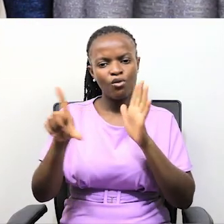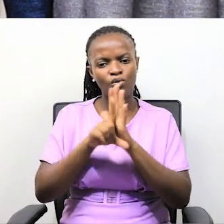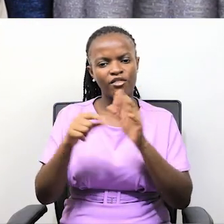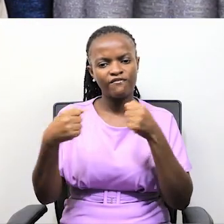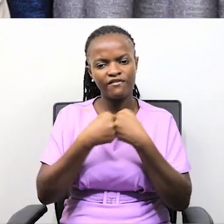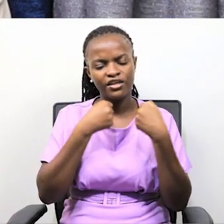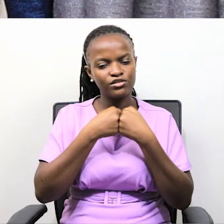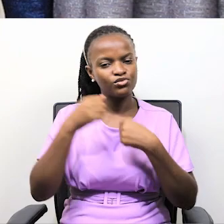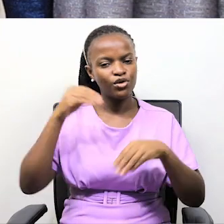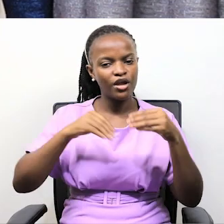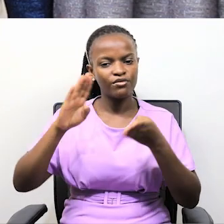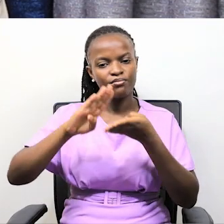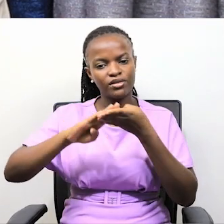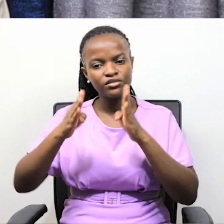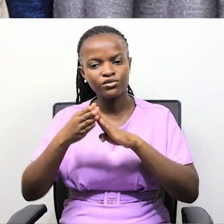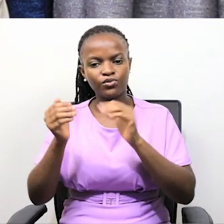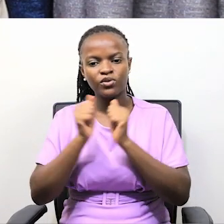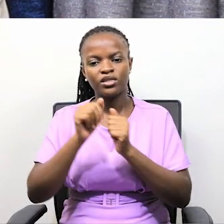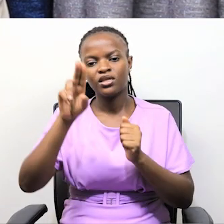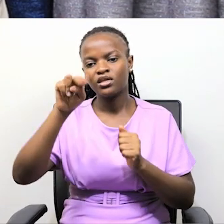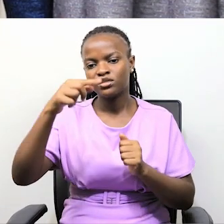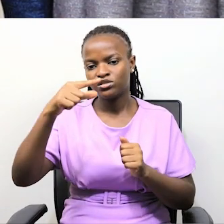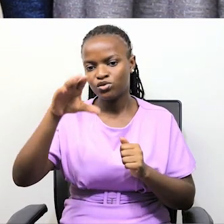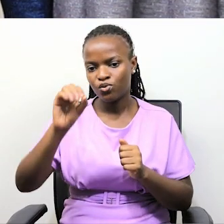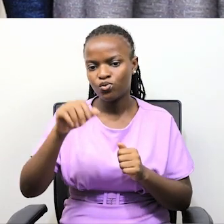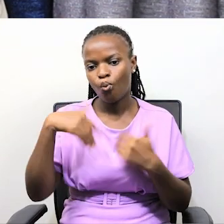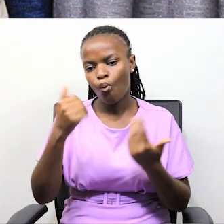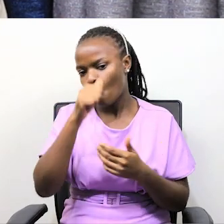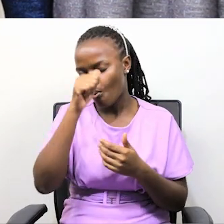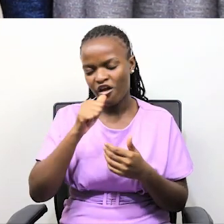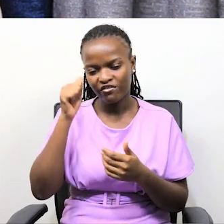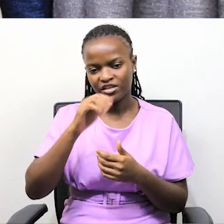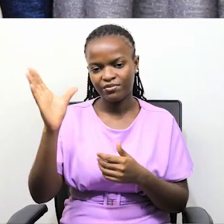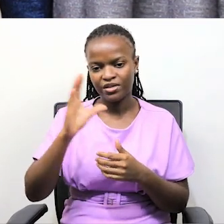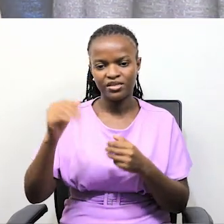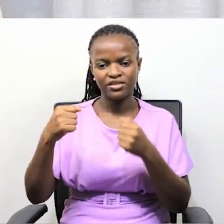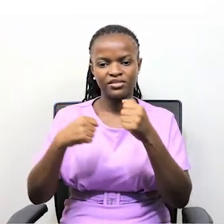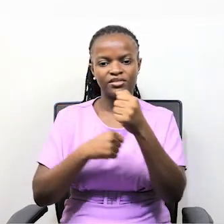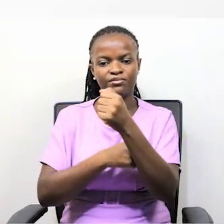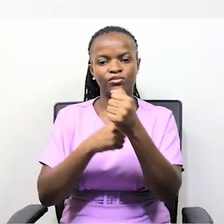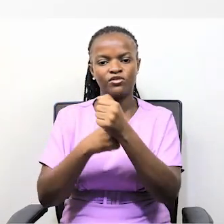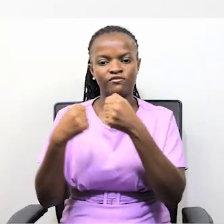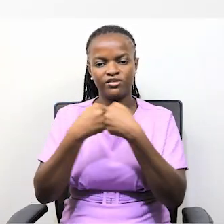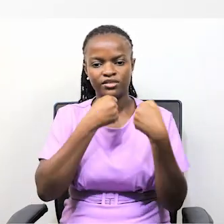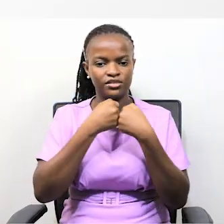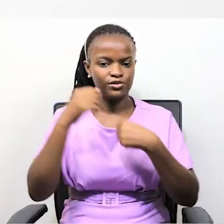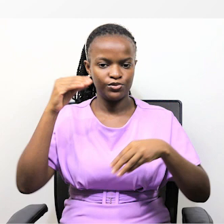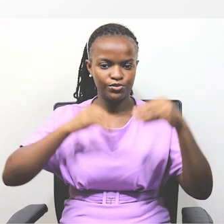partenariats avec des ONG qui promeuvent la lutte contre la corruption.